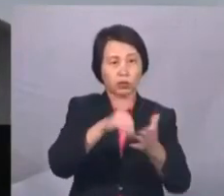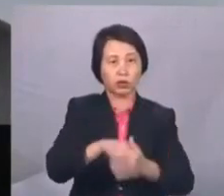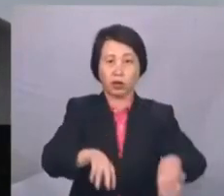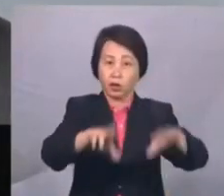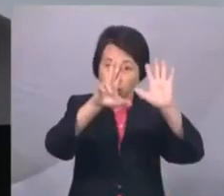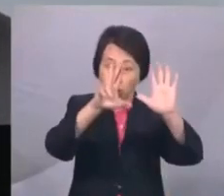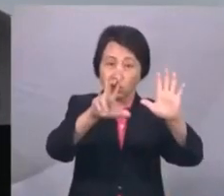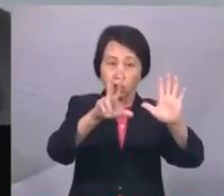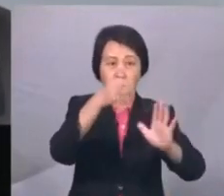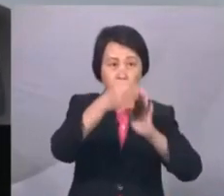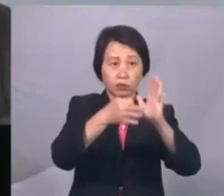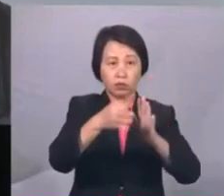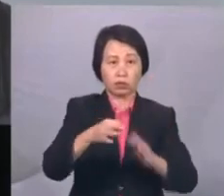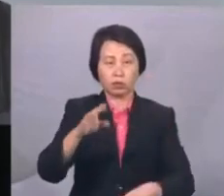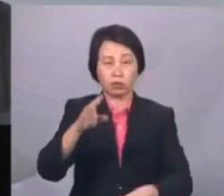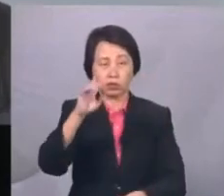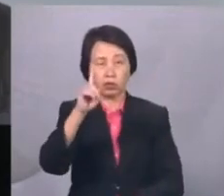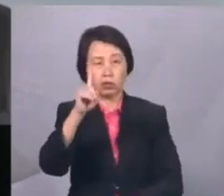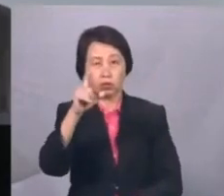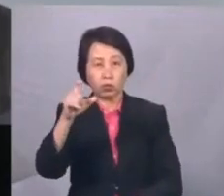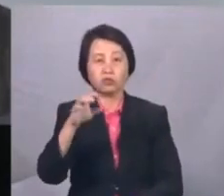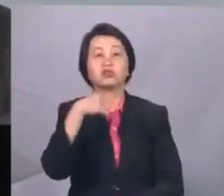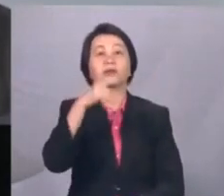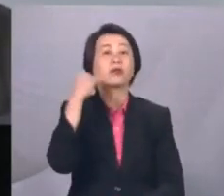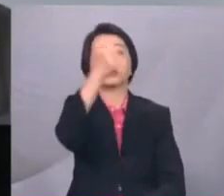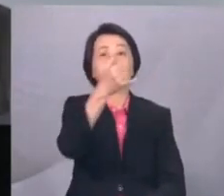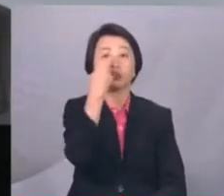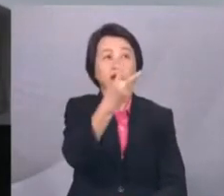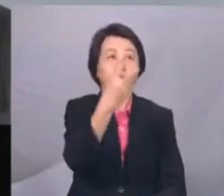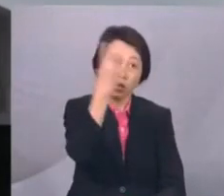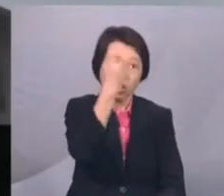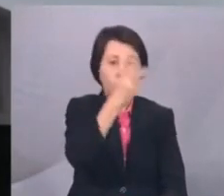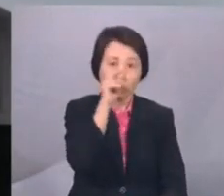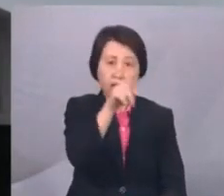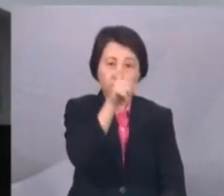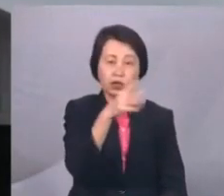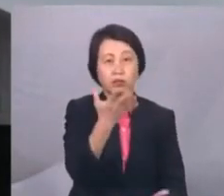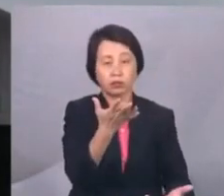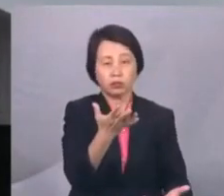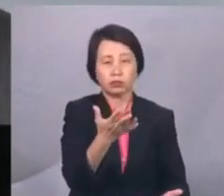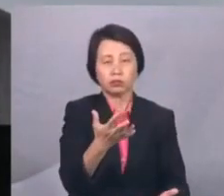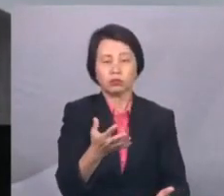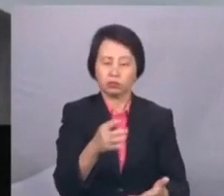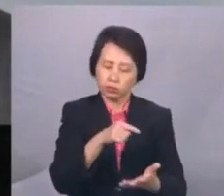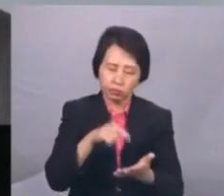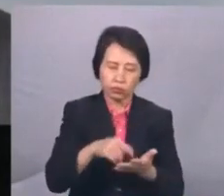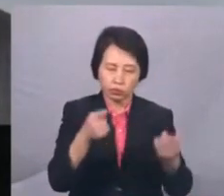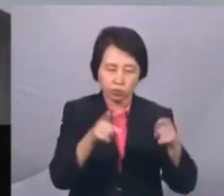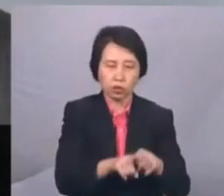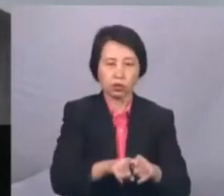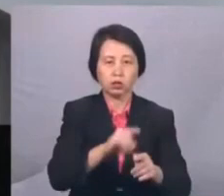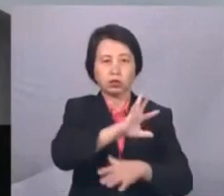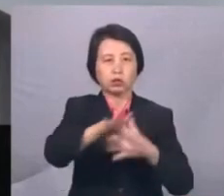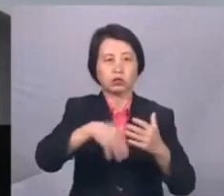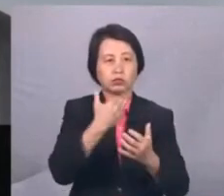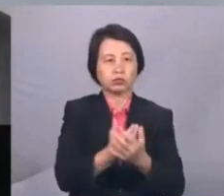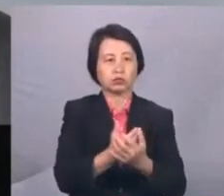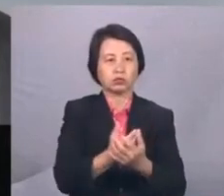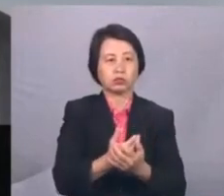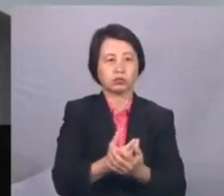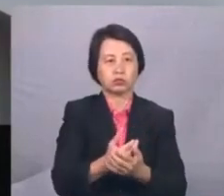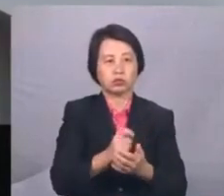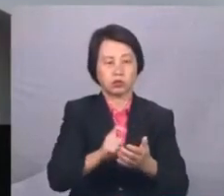delapan film sebulan yang sampai ilmu sosial keseluruhanya Apakah itu terjadi yang melibatkan semua